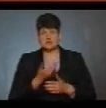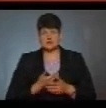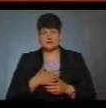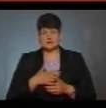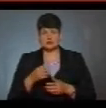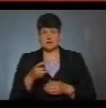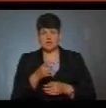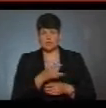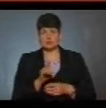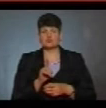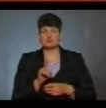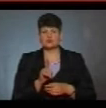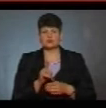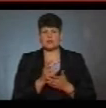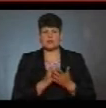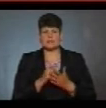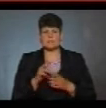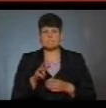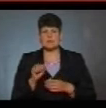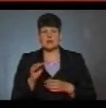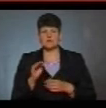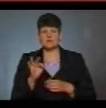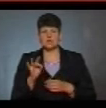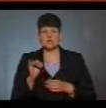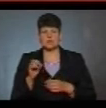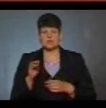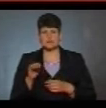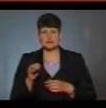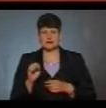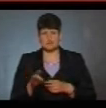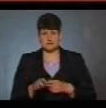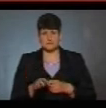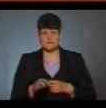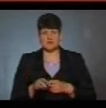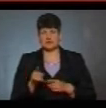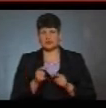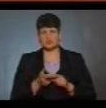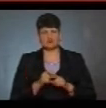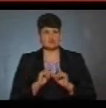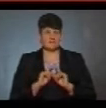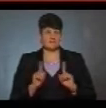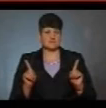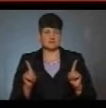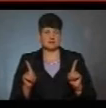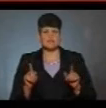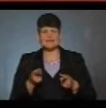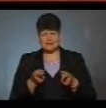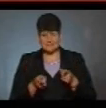регіону щодо кандидатів-мажоритарників? Вони дуже відмінні і